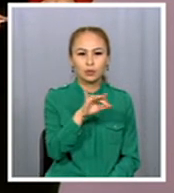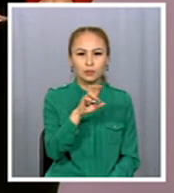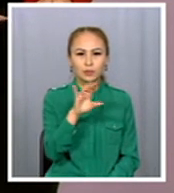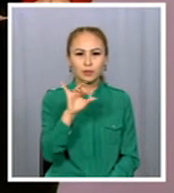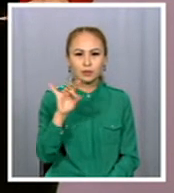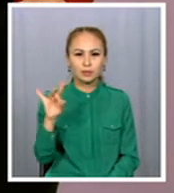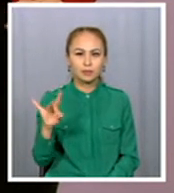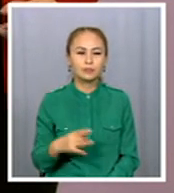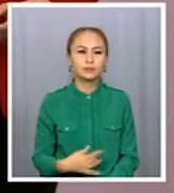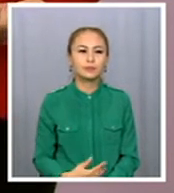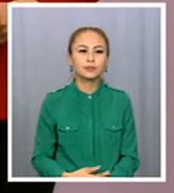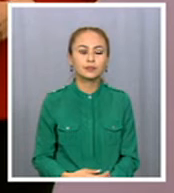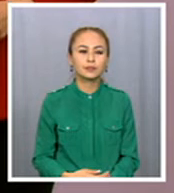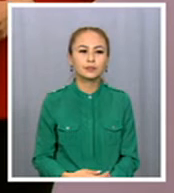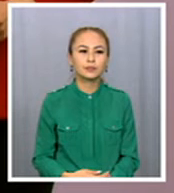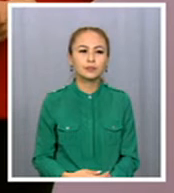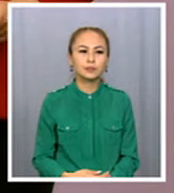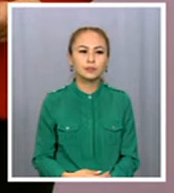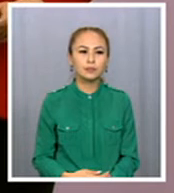Түбір.